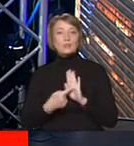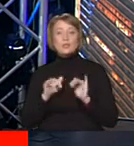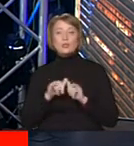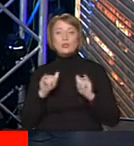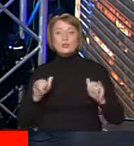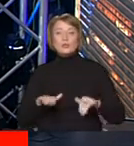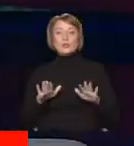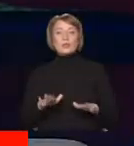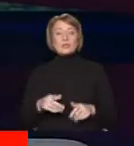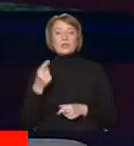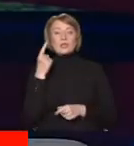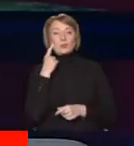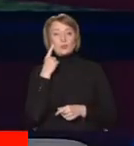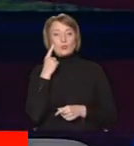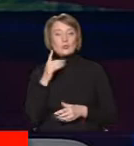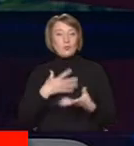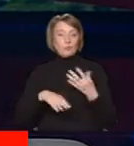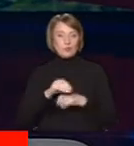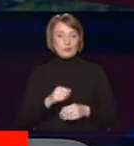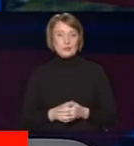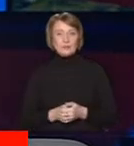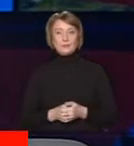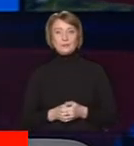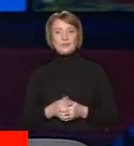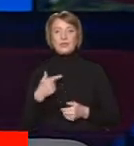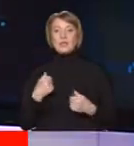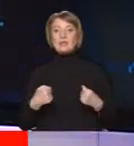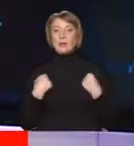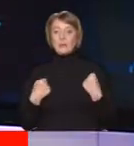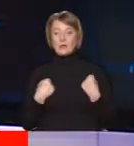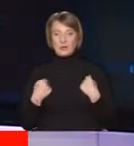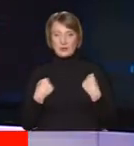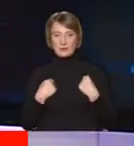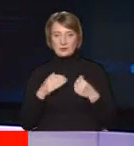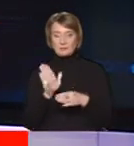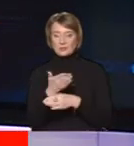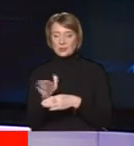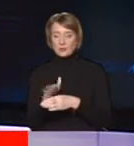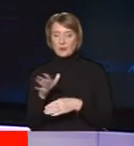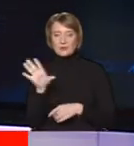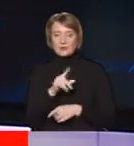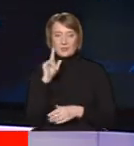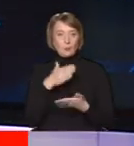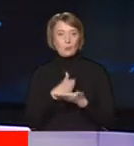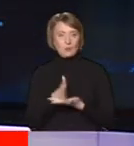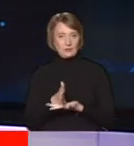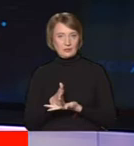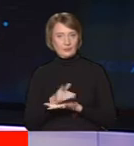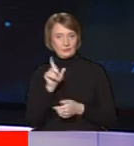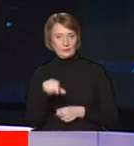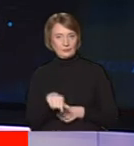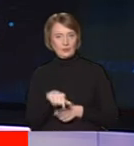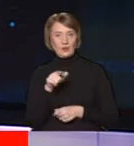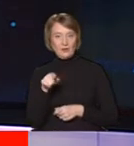міста комплексно. Скажіть, і ласка, думати про комфорт Юрію, всіх. Я просто намагаюся дуже сильно фільтрувати усіх абсолютно політиків. Так. От ви говорите,